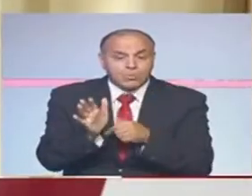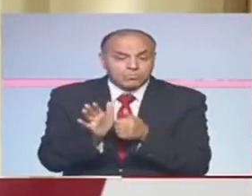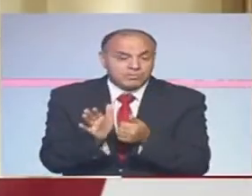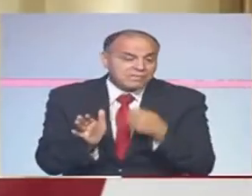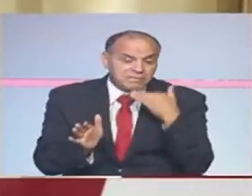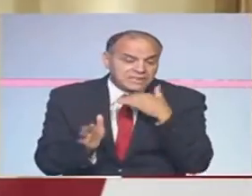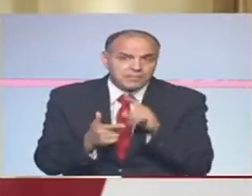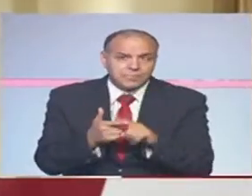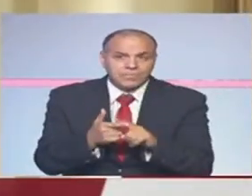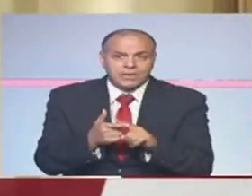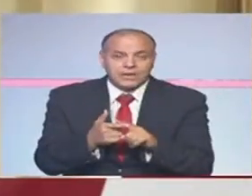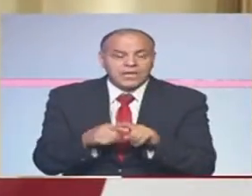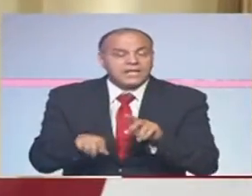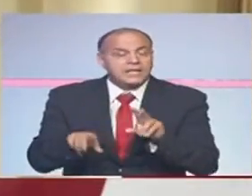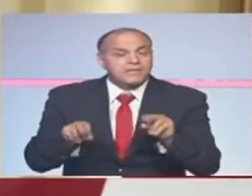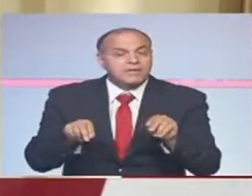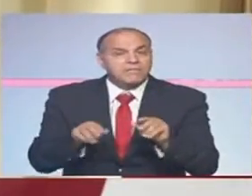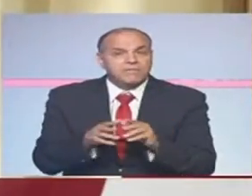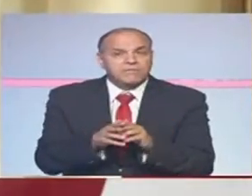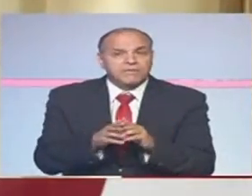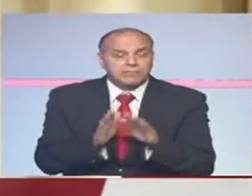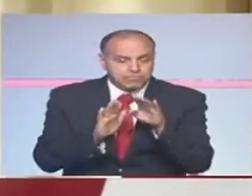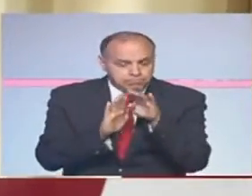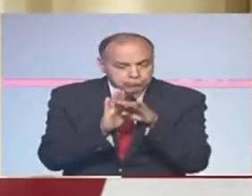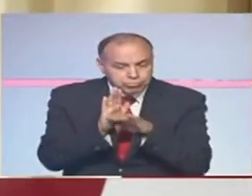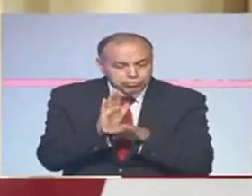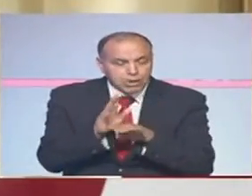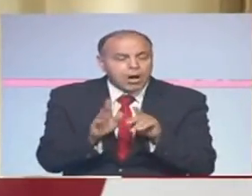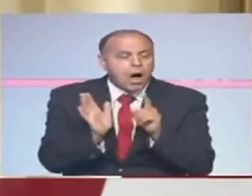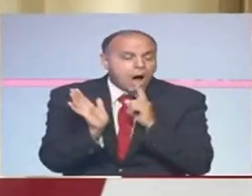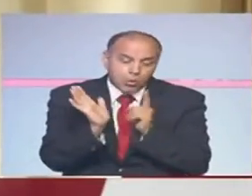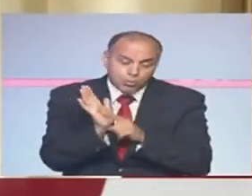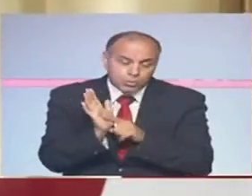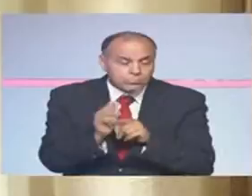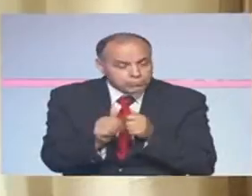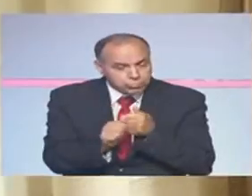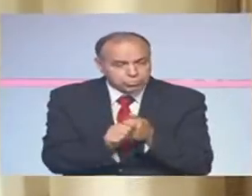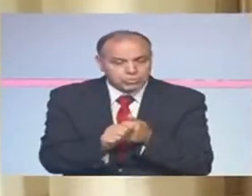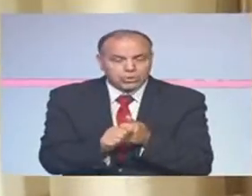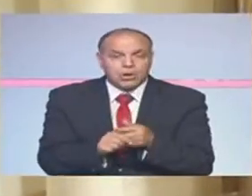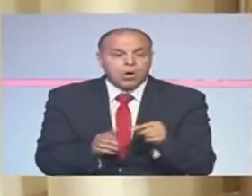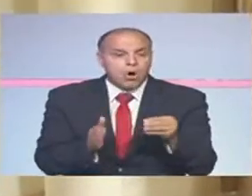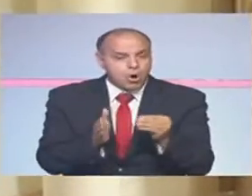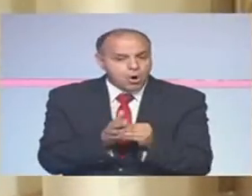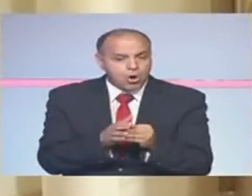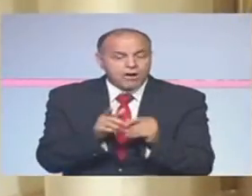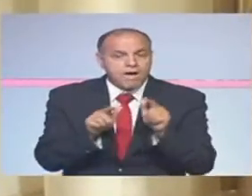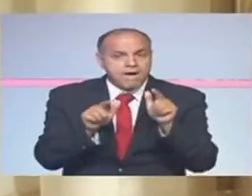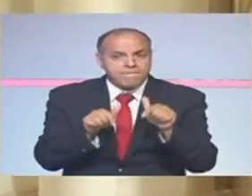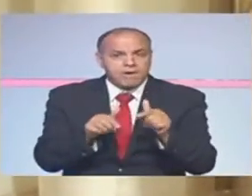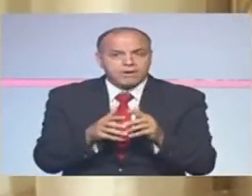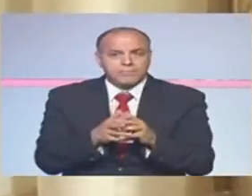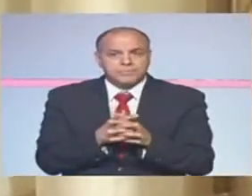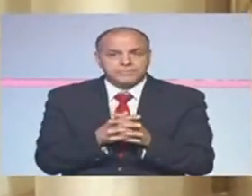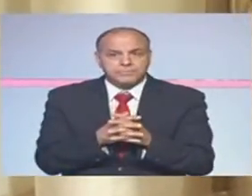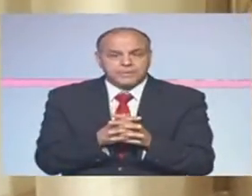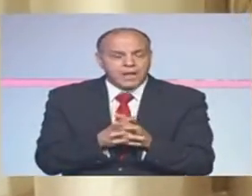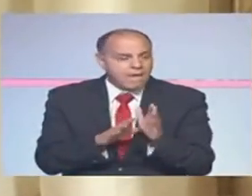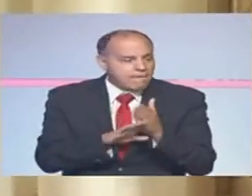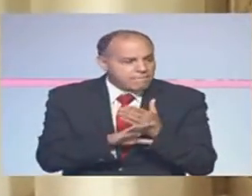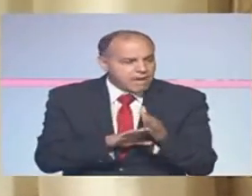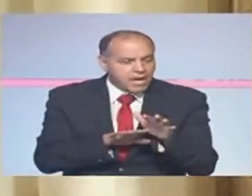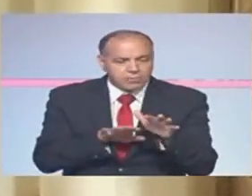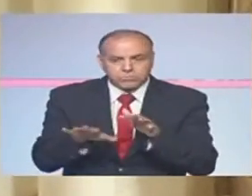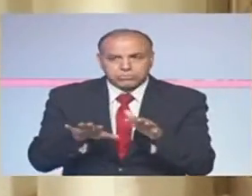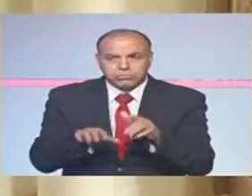يتطابق مع التردي من المعمول بها ومعناها فيها اتمام اجراءات